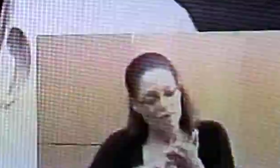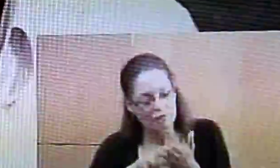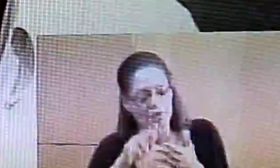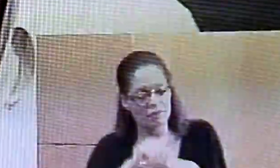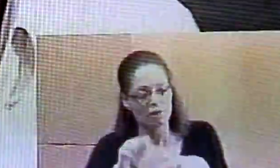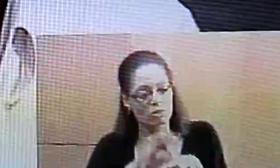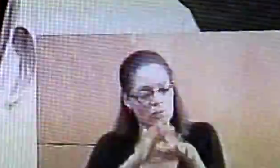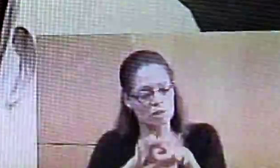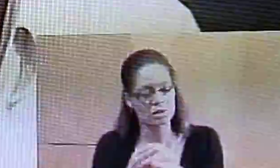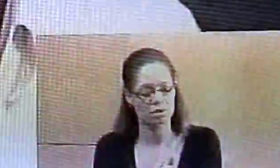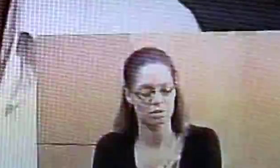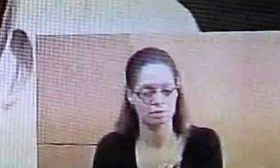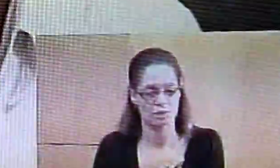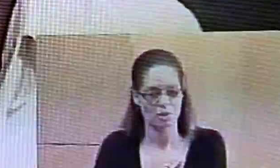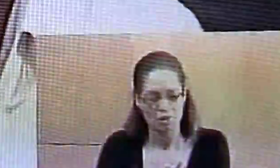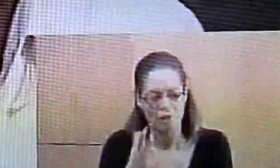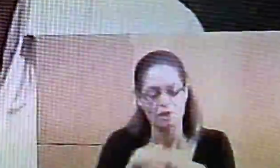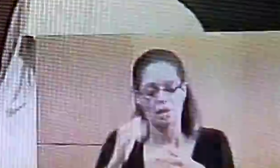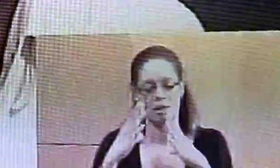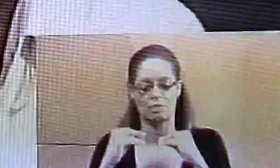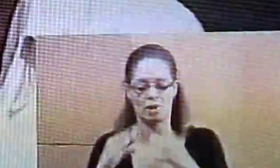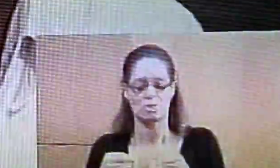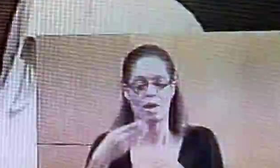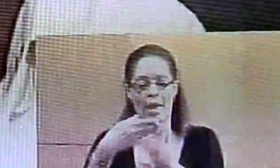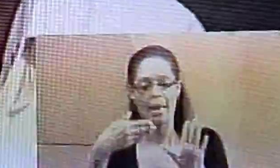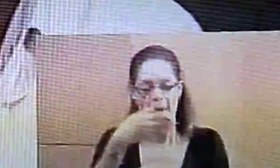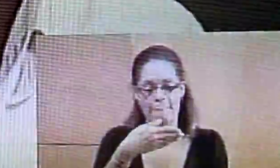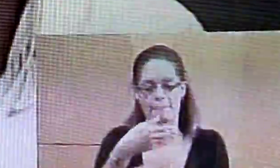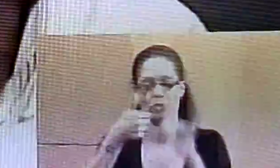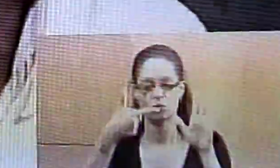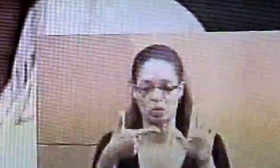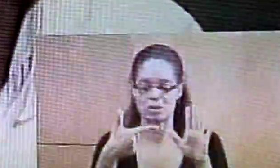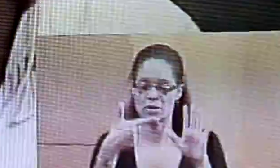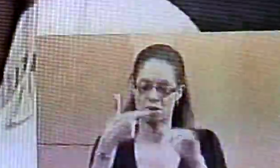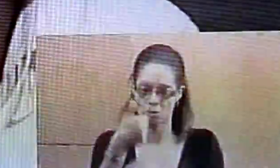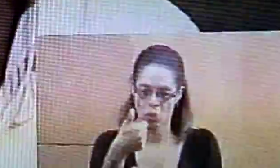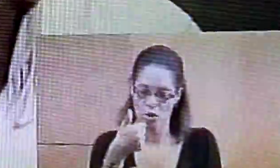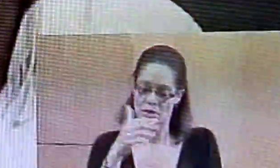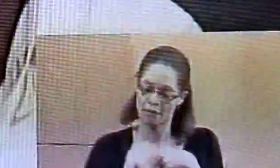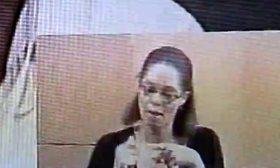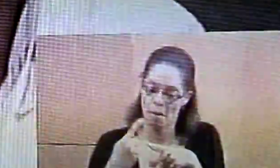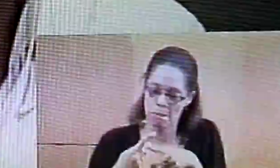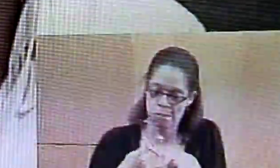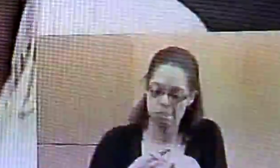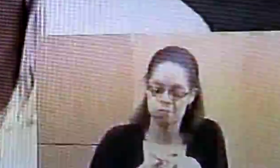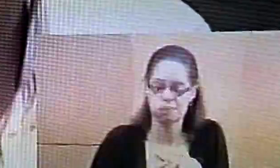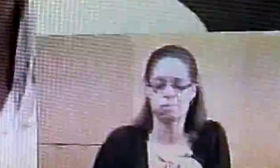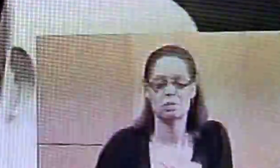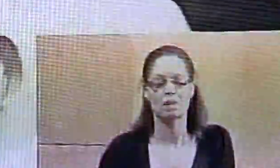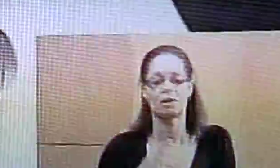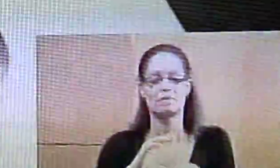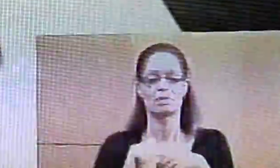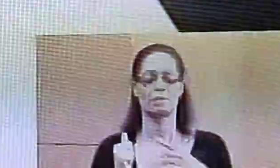mouvement-là. Et la mise en œuvre de la M71 s'est faite progressivement.